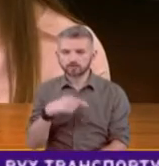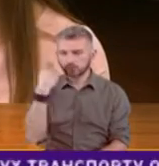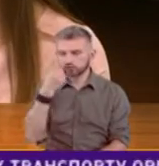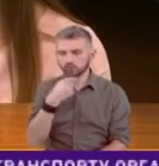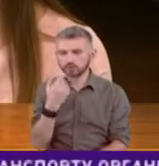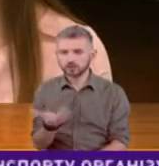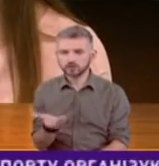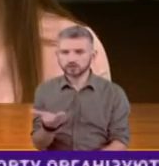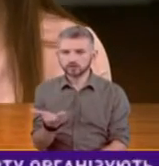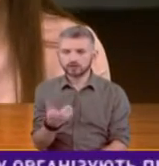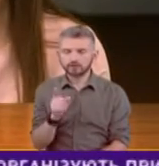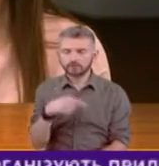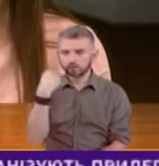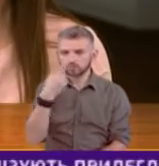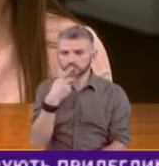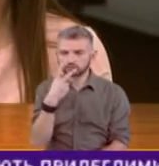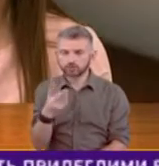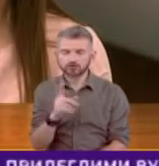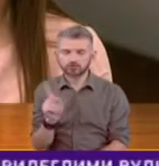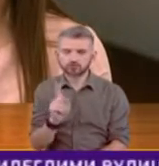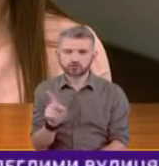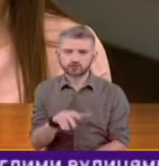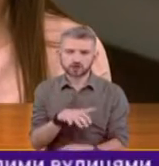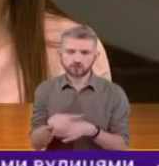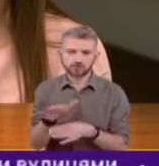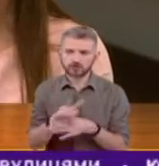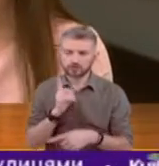особисто, ви особисто побачили, що вони